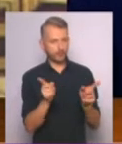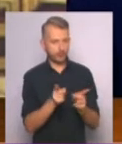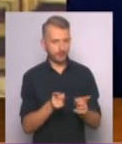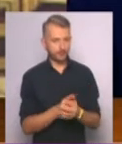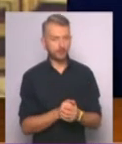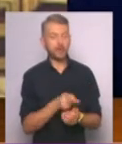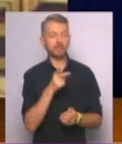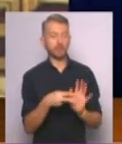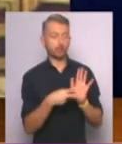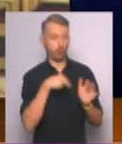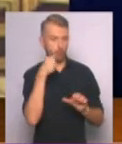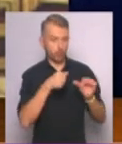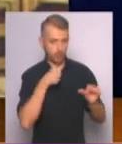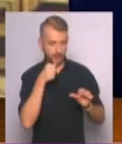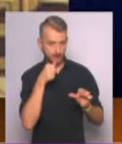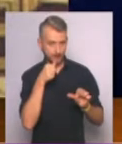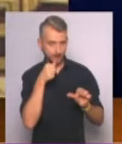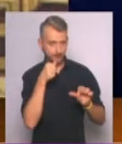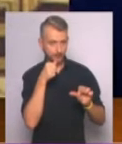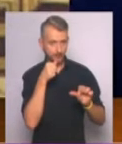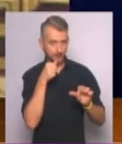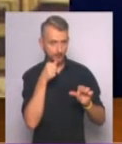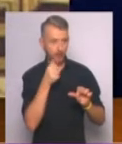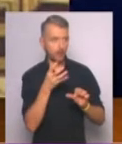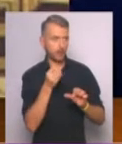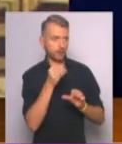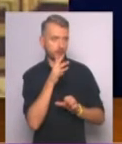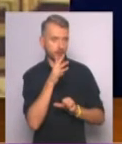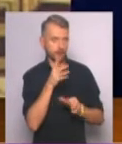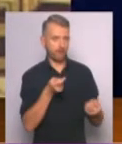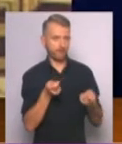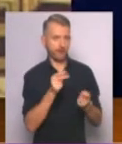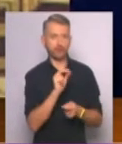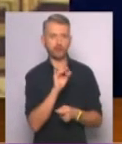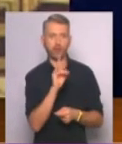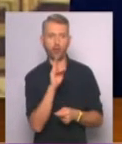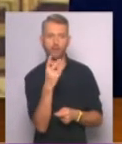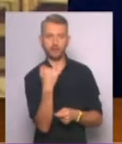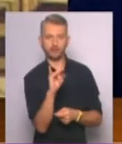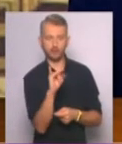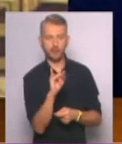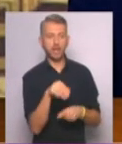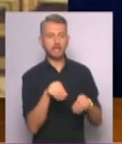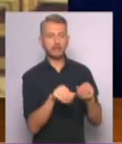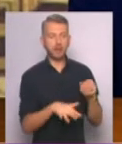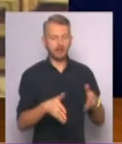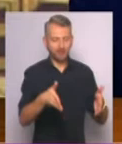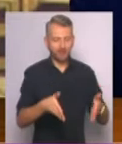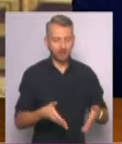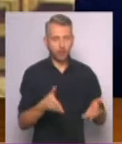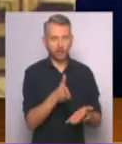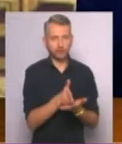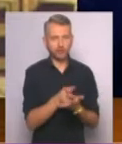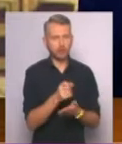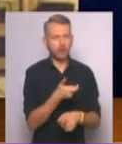У 2007 році, ще за влади Черновецького, земельну ділянку, яка розміщується на